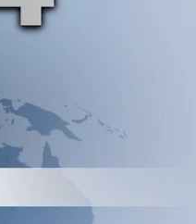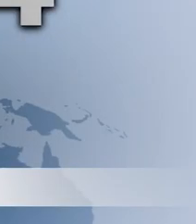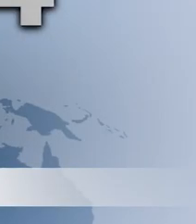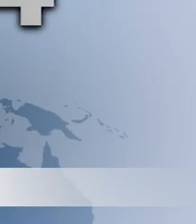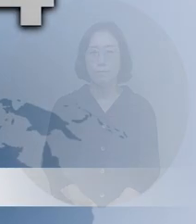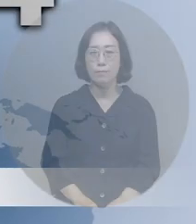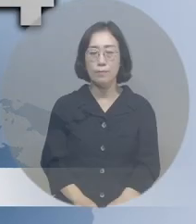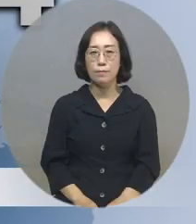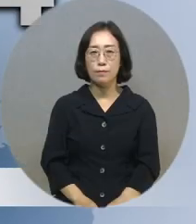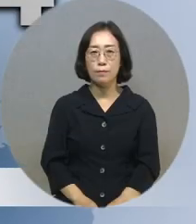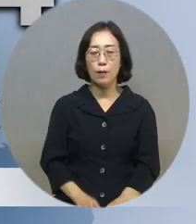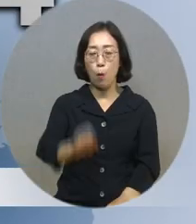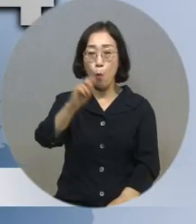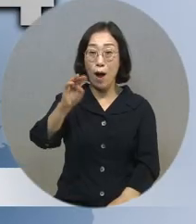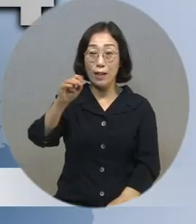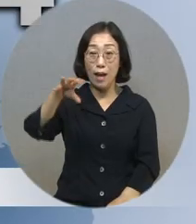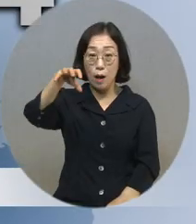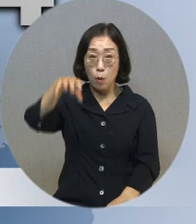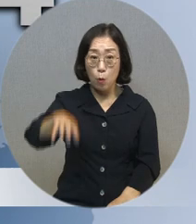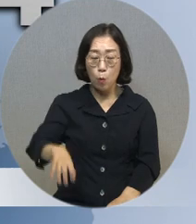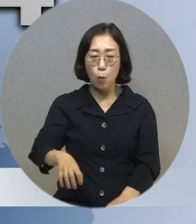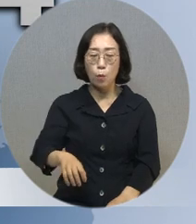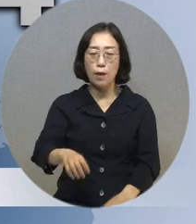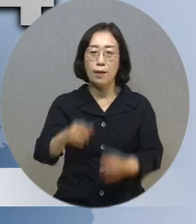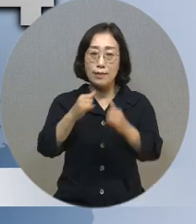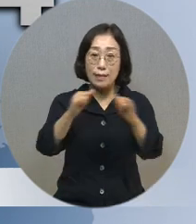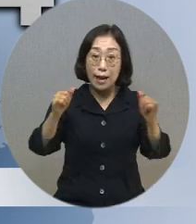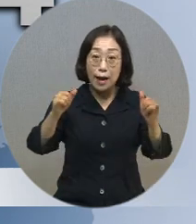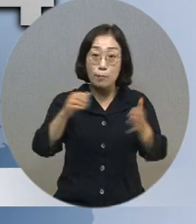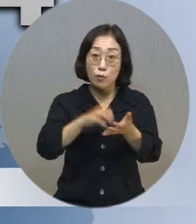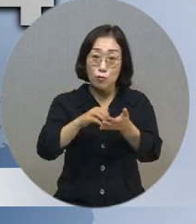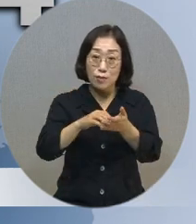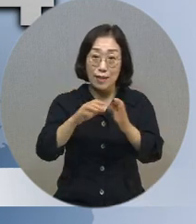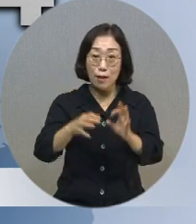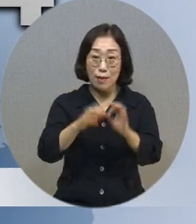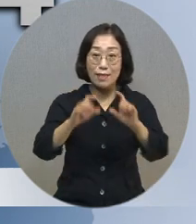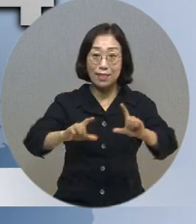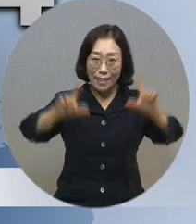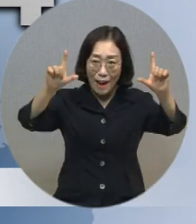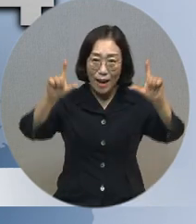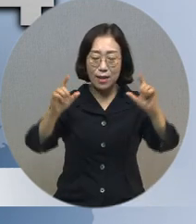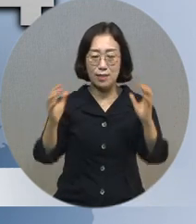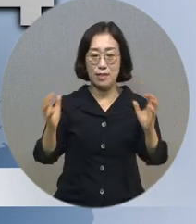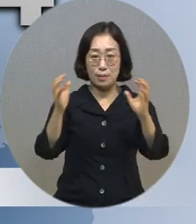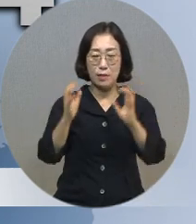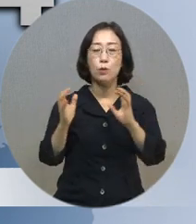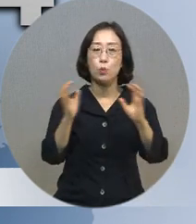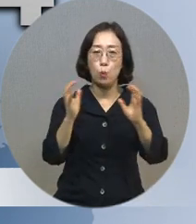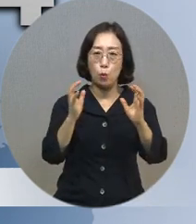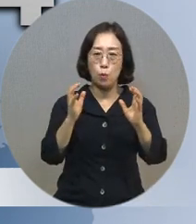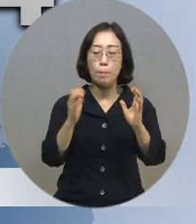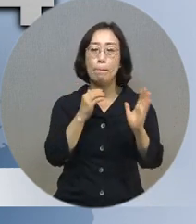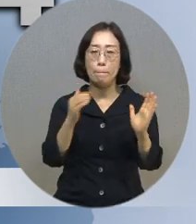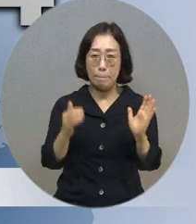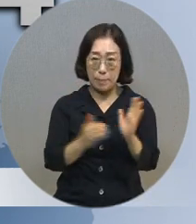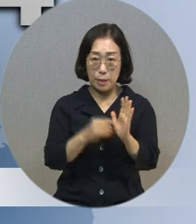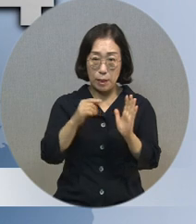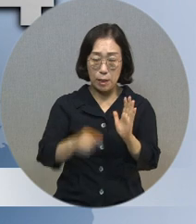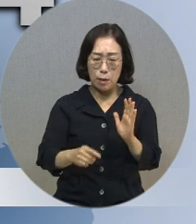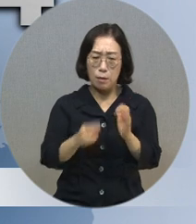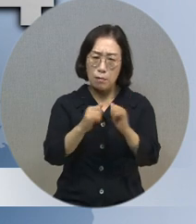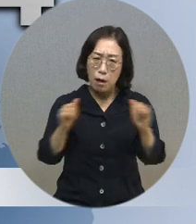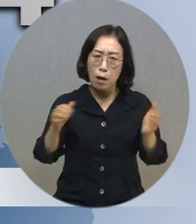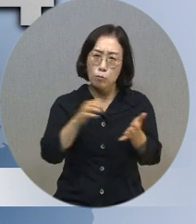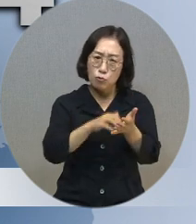전남 광양시에서 인구의 날를 기념하는 시민 토론회가 열렸습니다 인구 구조가 변화하고 있는